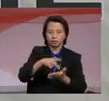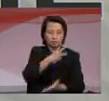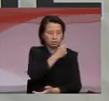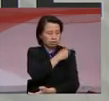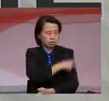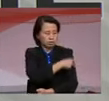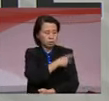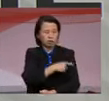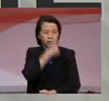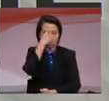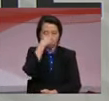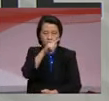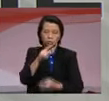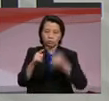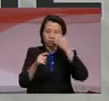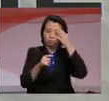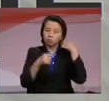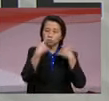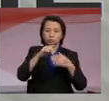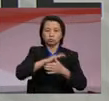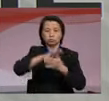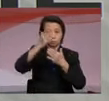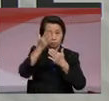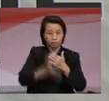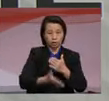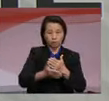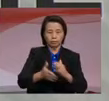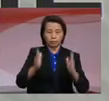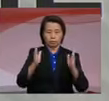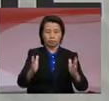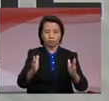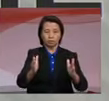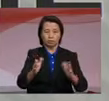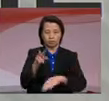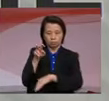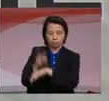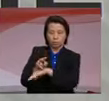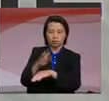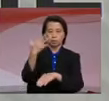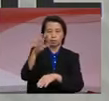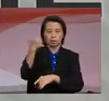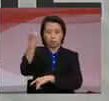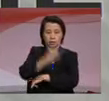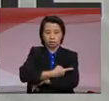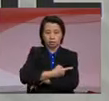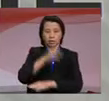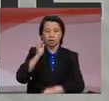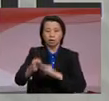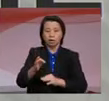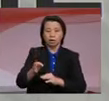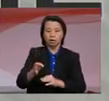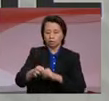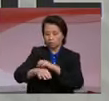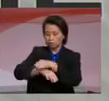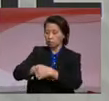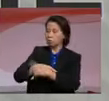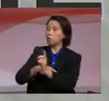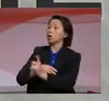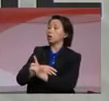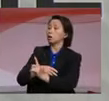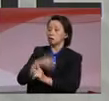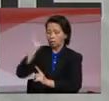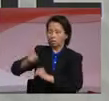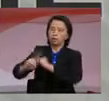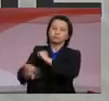kesihatan untuk tamatkan tempoh pemantauan 14 hari itu, kalau wristband tak dipakai